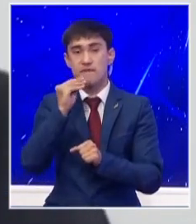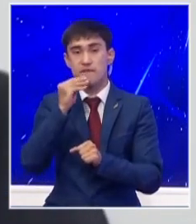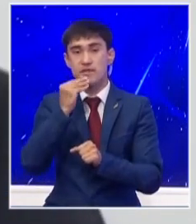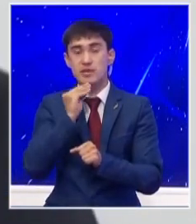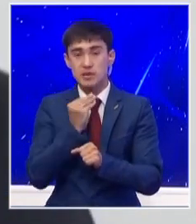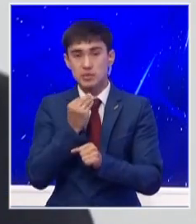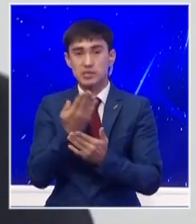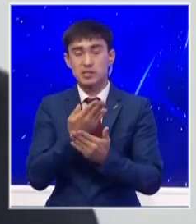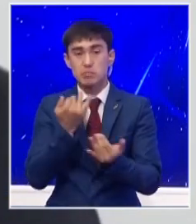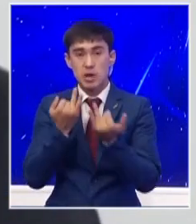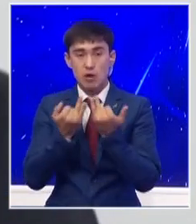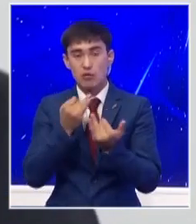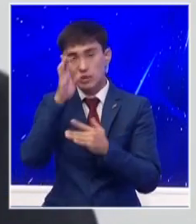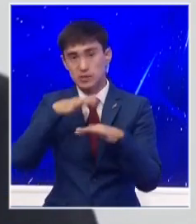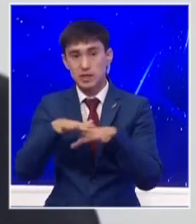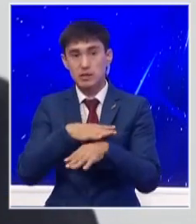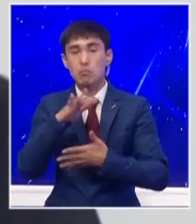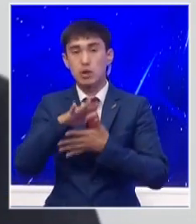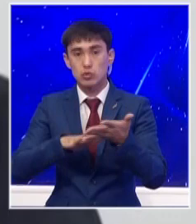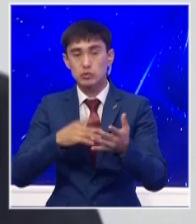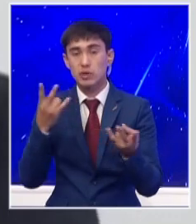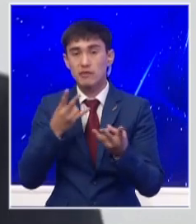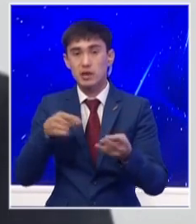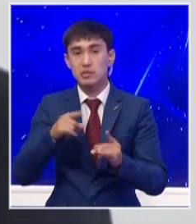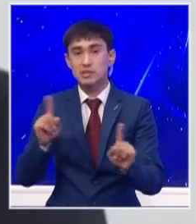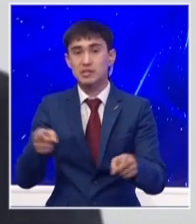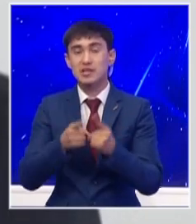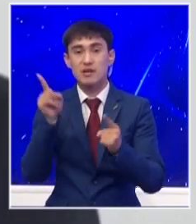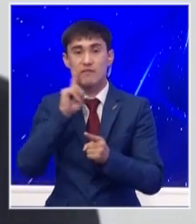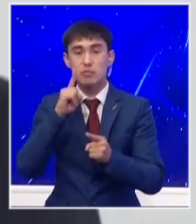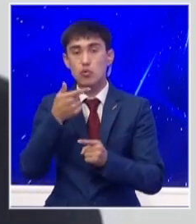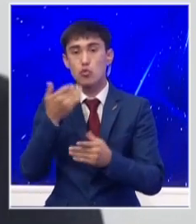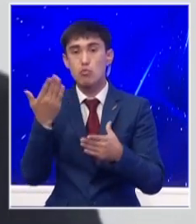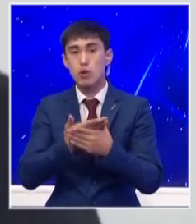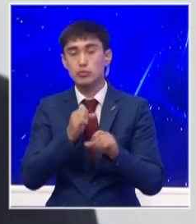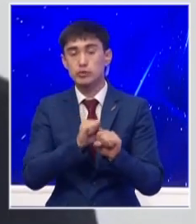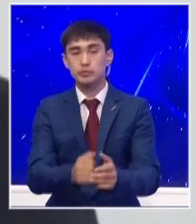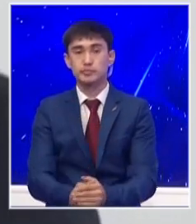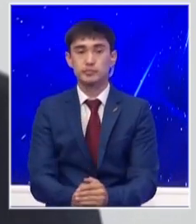переговоры с несколькими странами. Мы продолжим говорить о необходимости создания временной гуманитарной паузы.